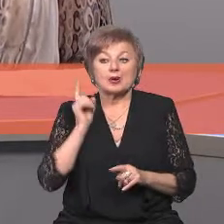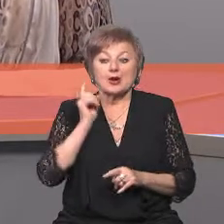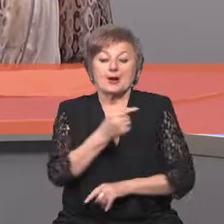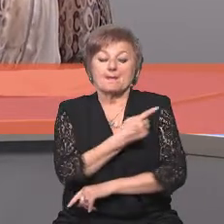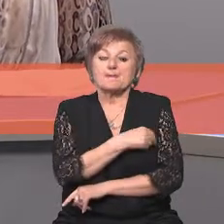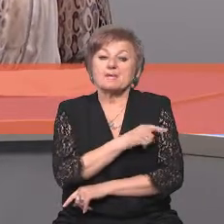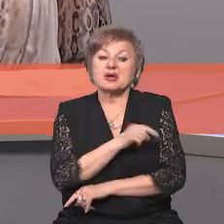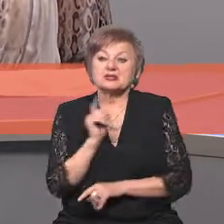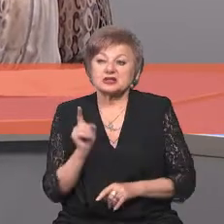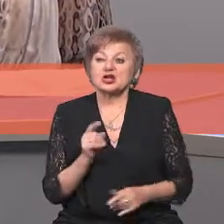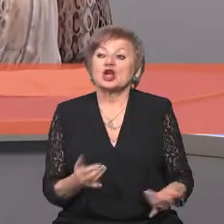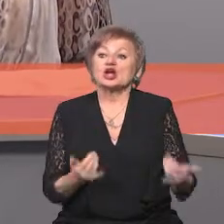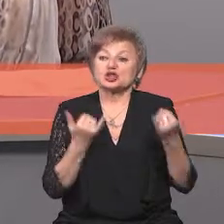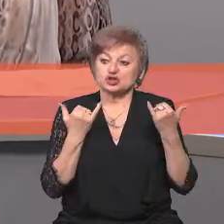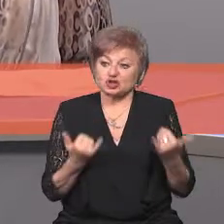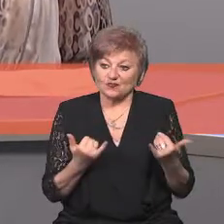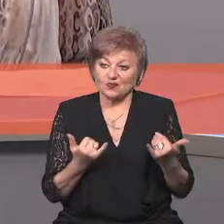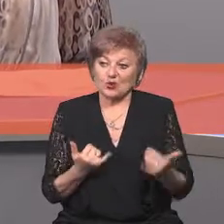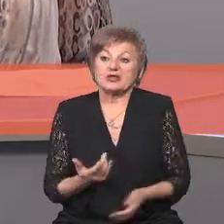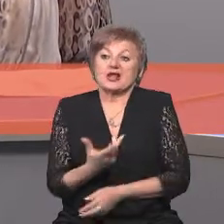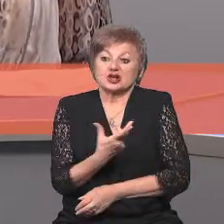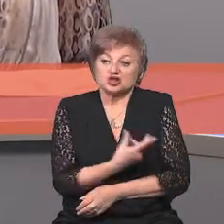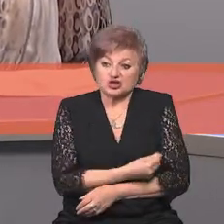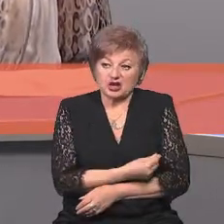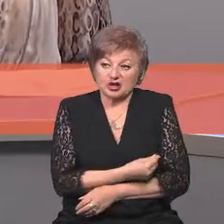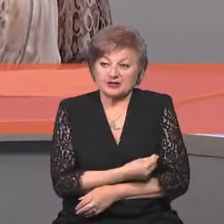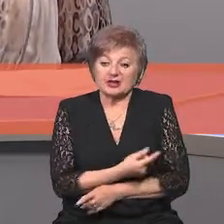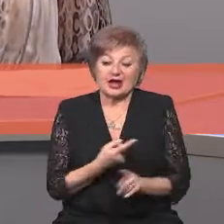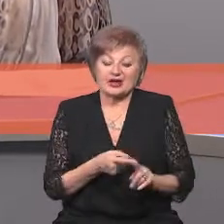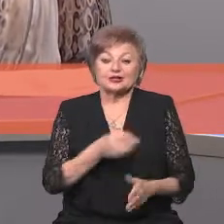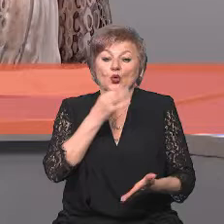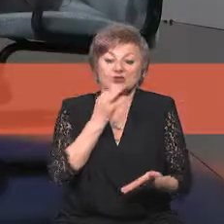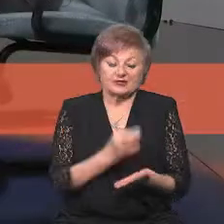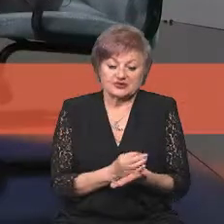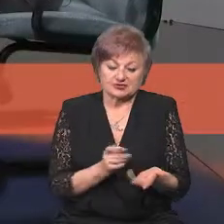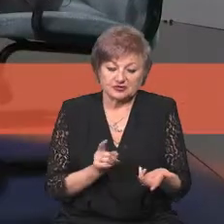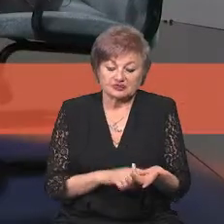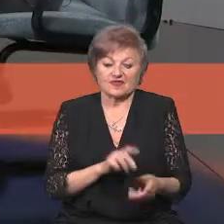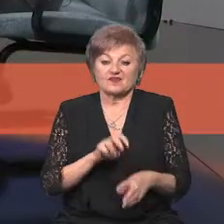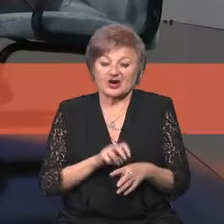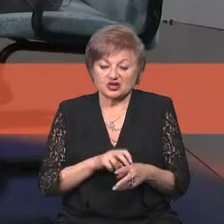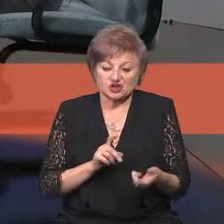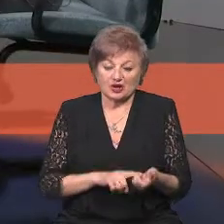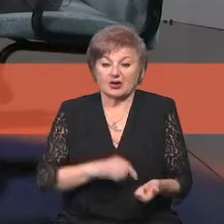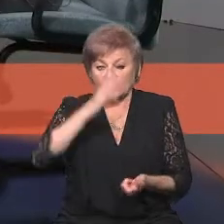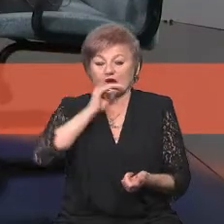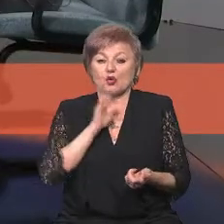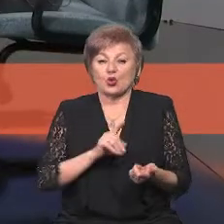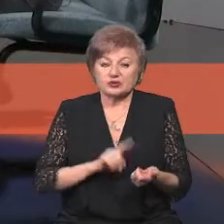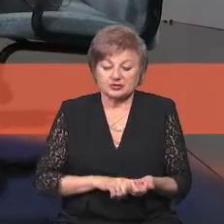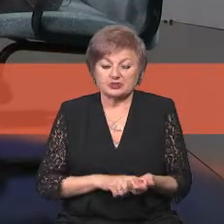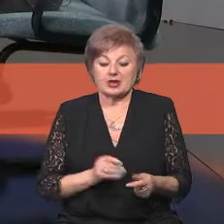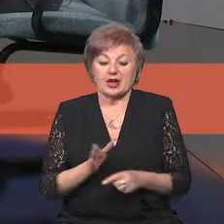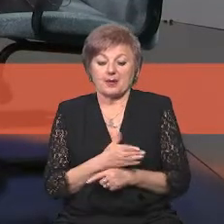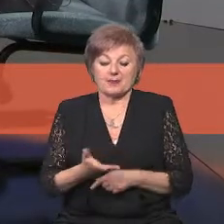медичної тайни. Тобто сьогодні щеплення – це відповідальність сімейного лікаря, батьків, і між